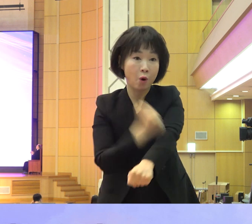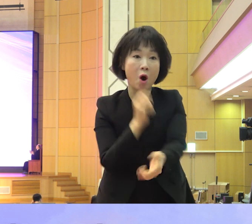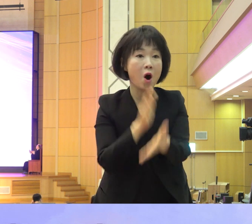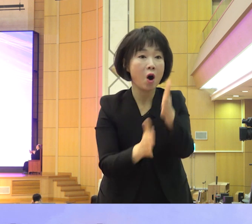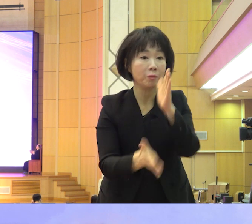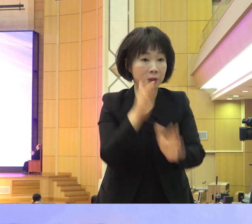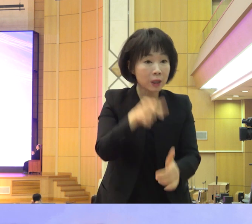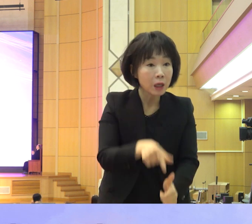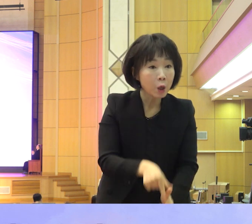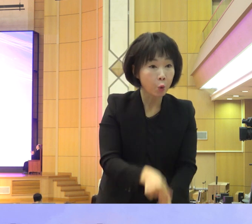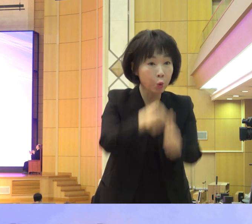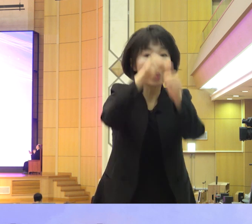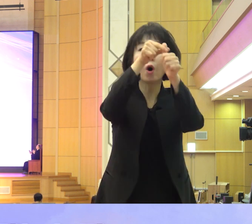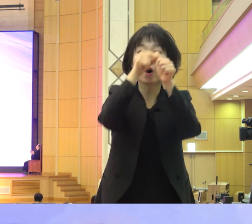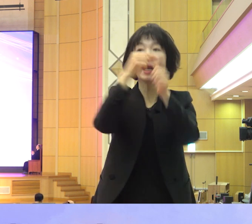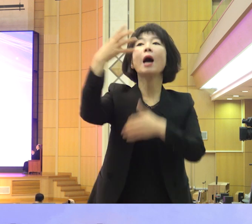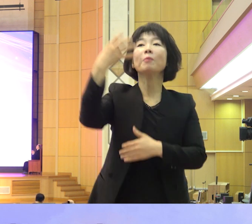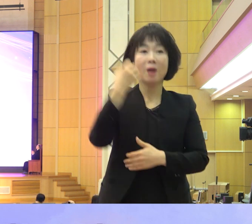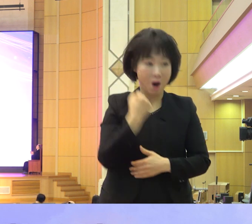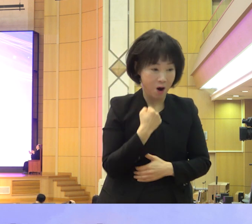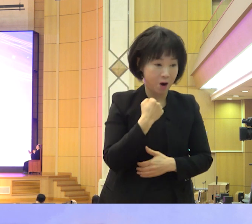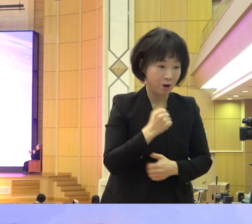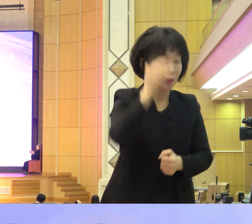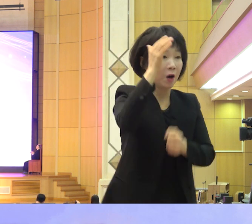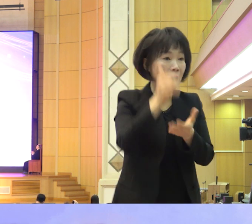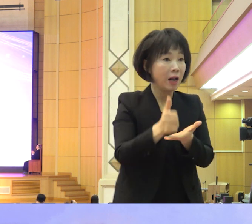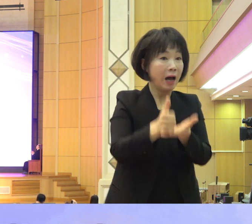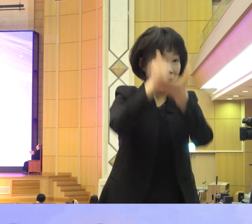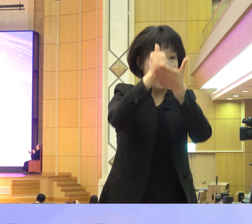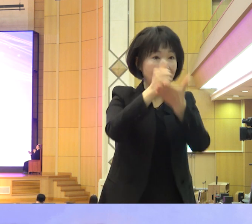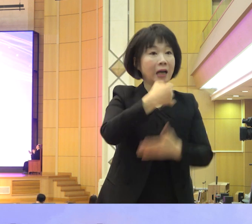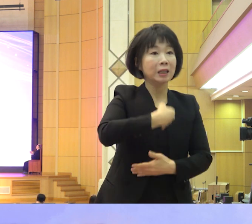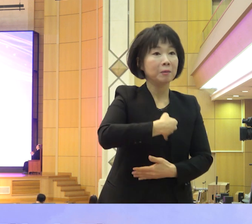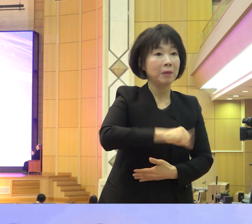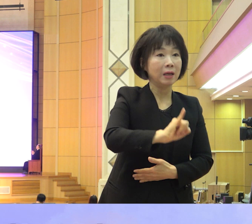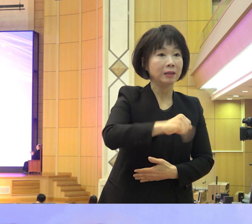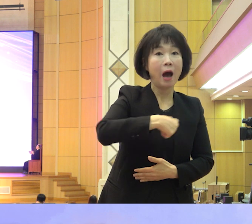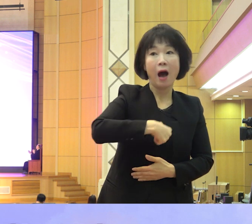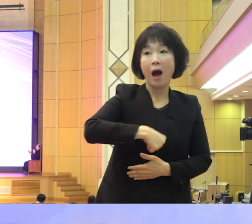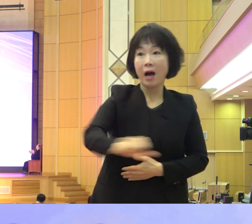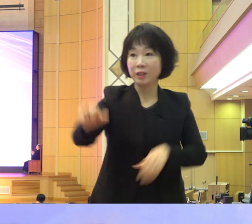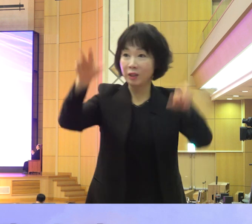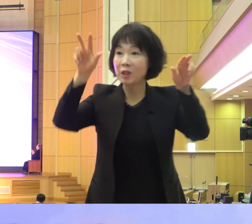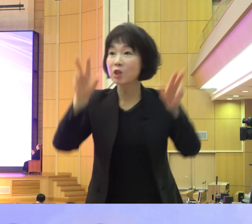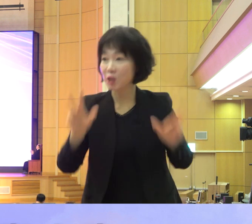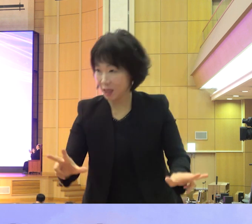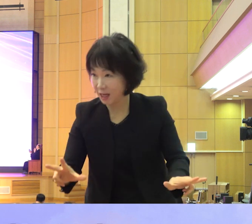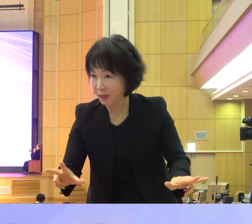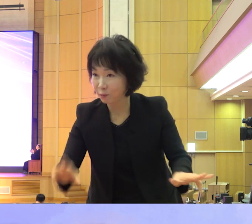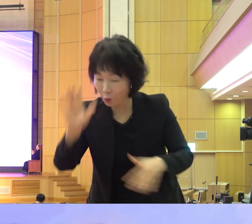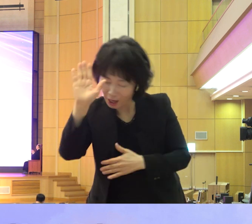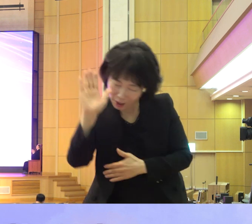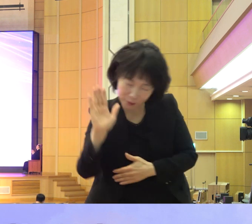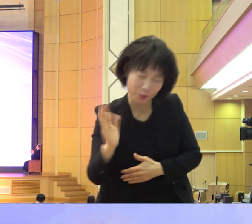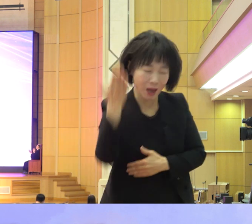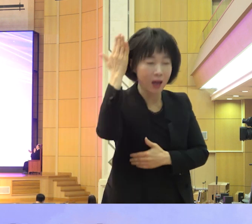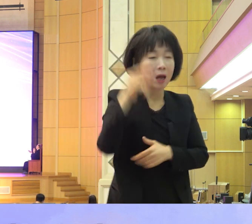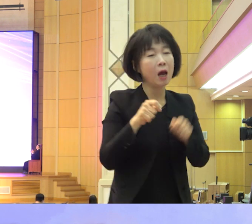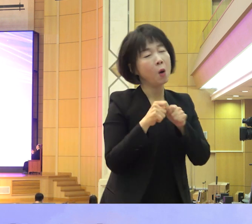아무 공로 없이 구원함을 얻어 하나님의 자녀